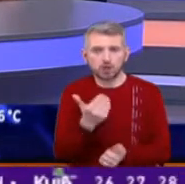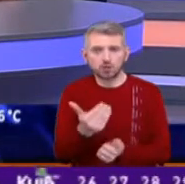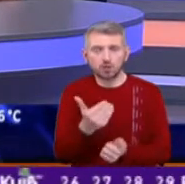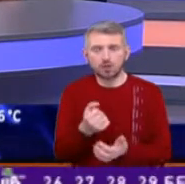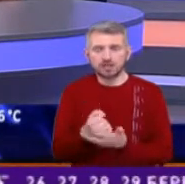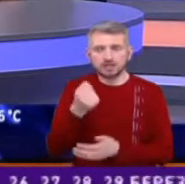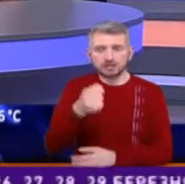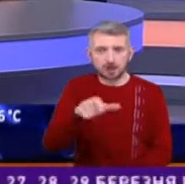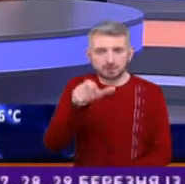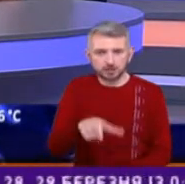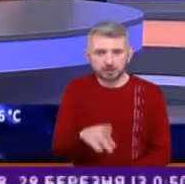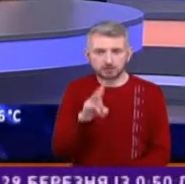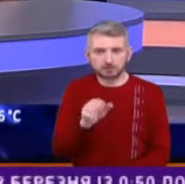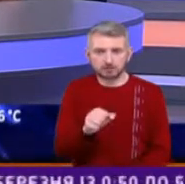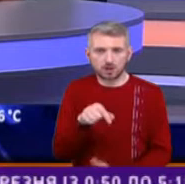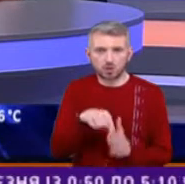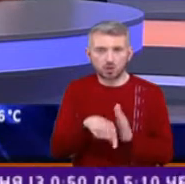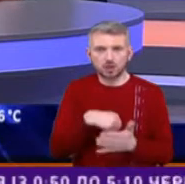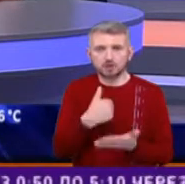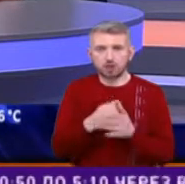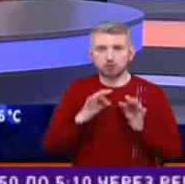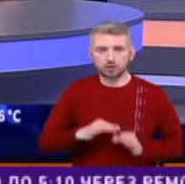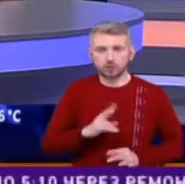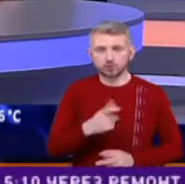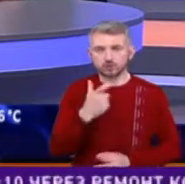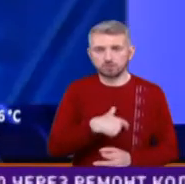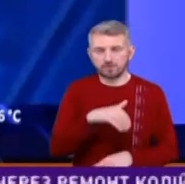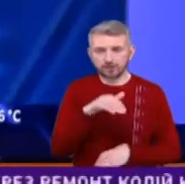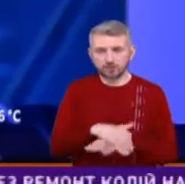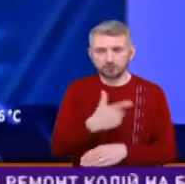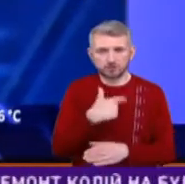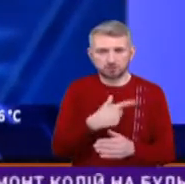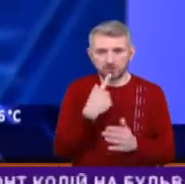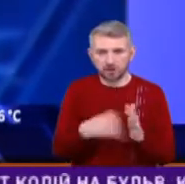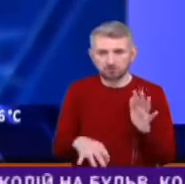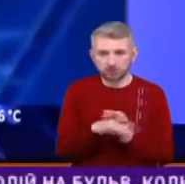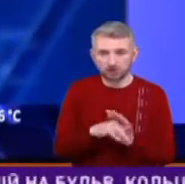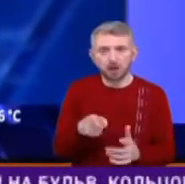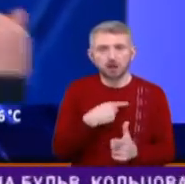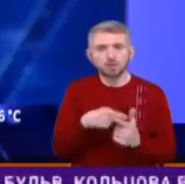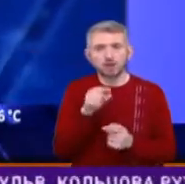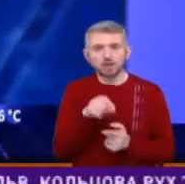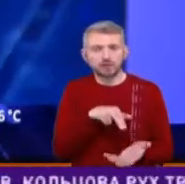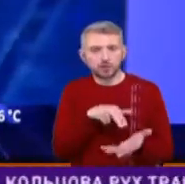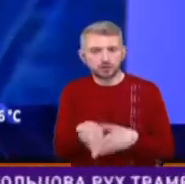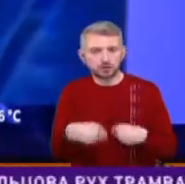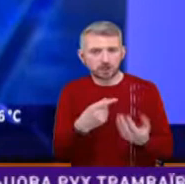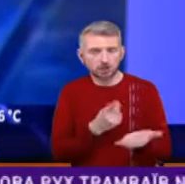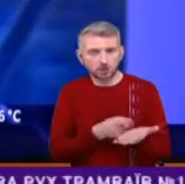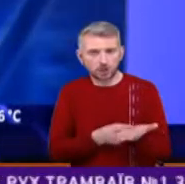ставленик на ролі генерального прокурора, який себе фактично цією заявою зганьбив, тому що або ти виходиш і даєш